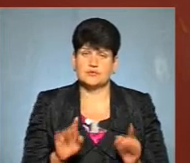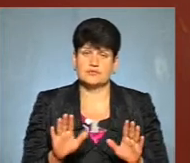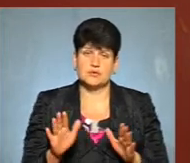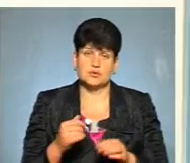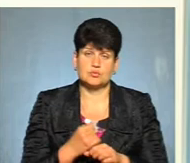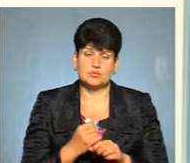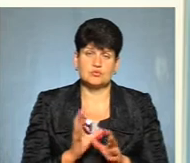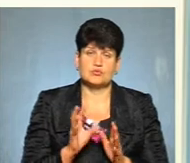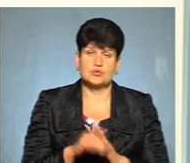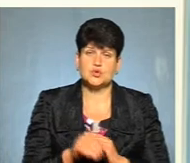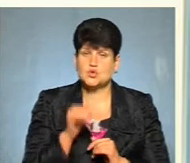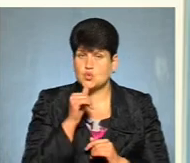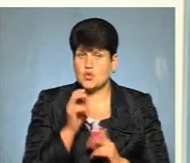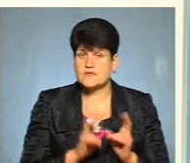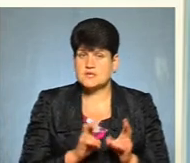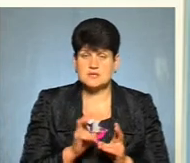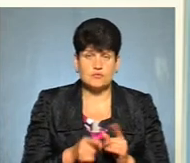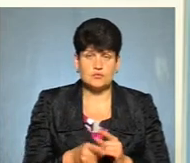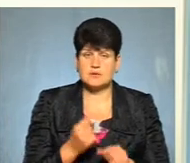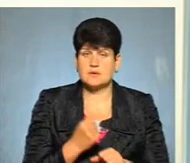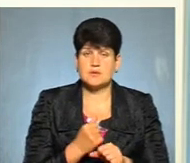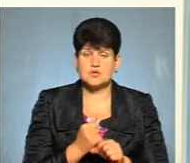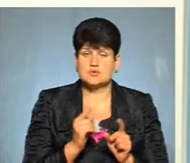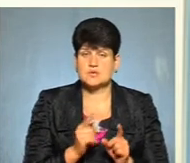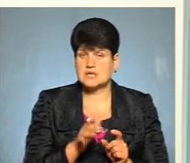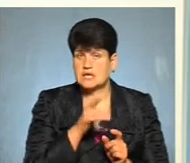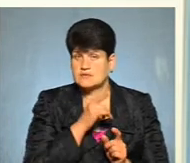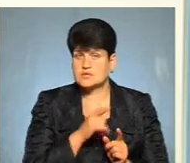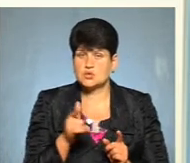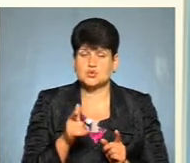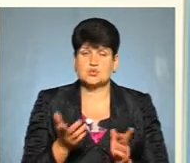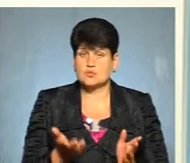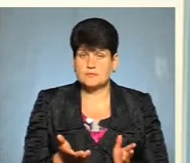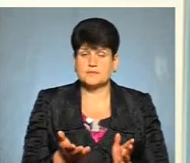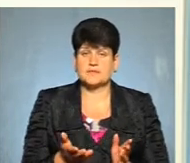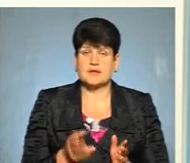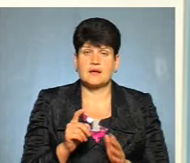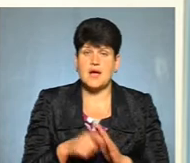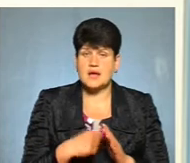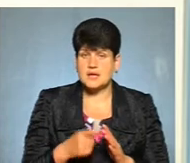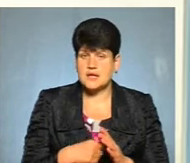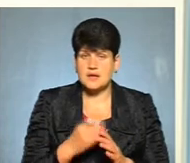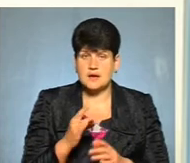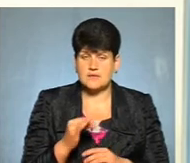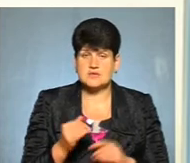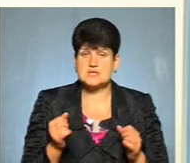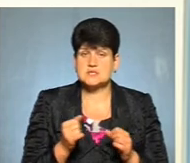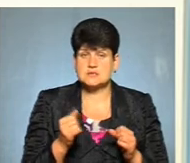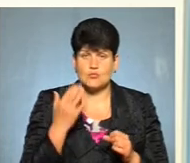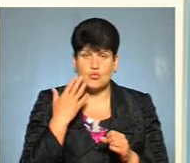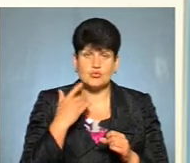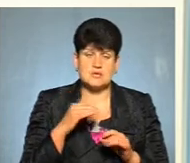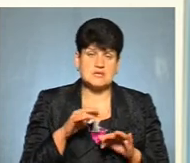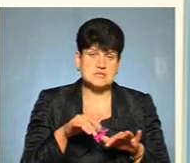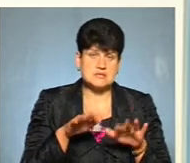сюди можна віднести цукрові заводи, вони працюють тільки в сезон цукроваріння. Тут кар'єри, вони зимою, коли снігами